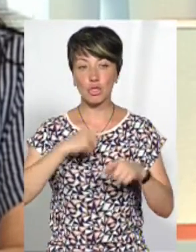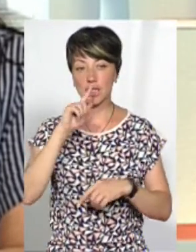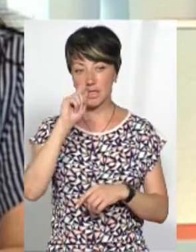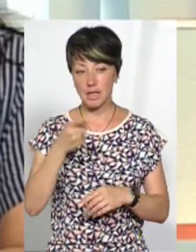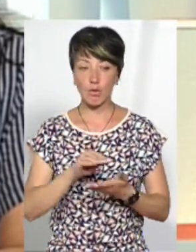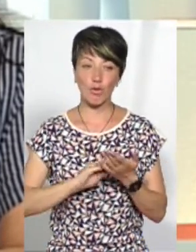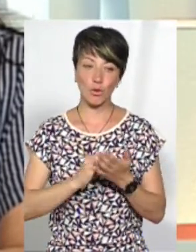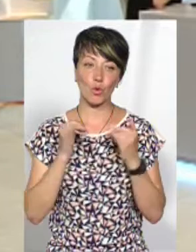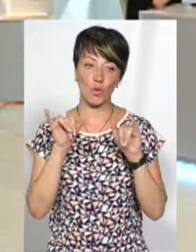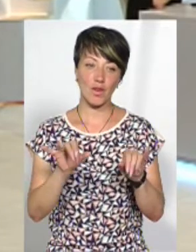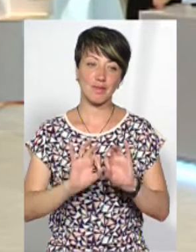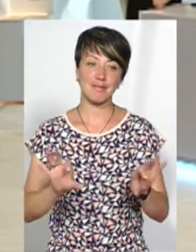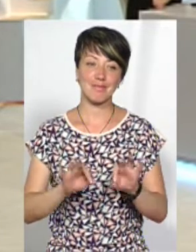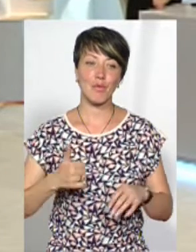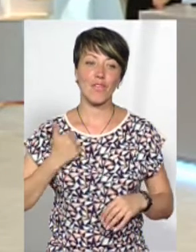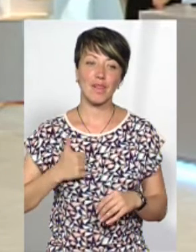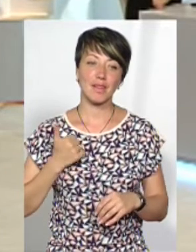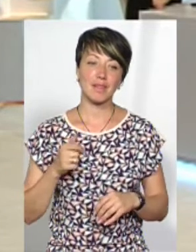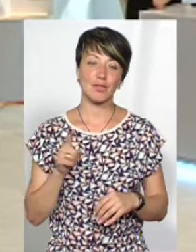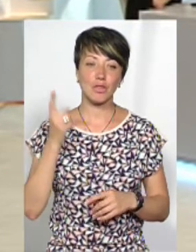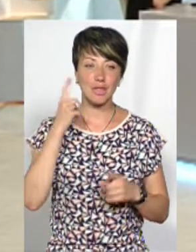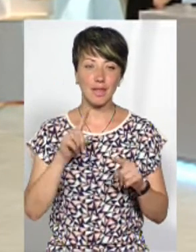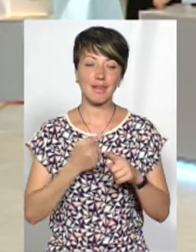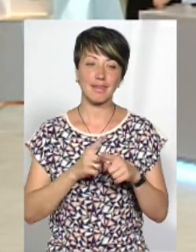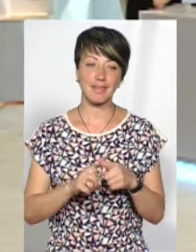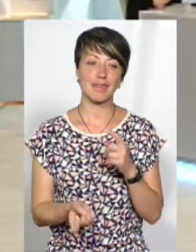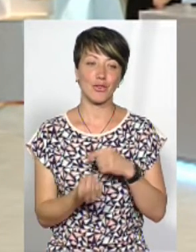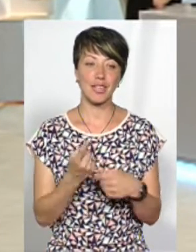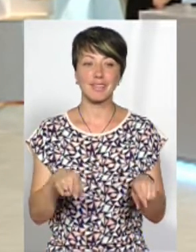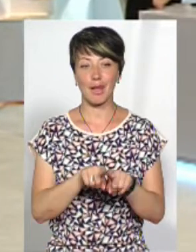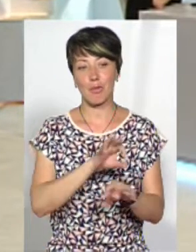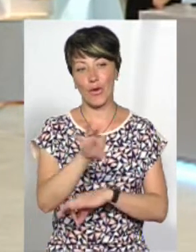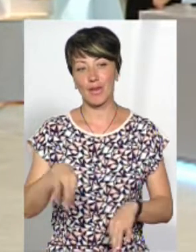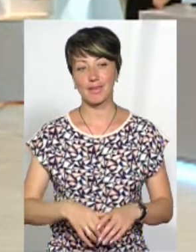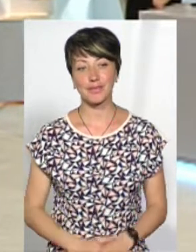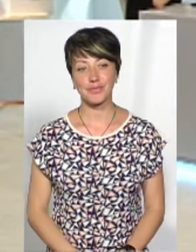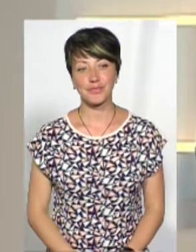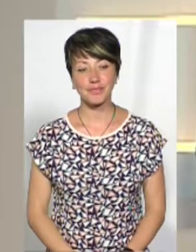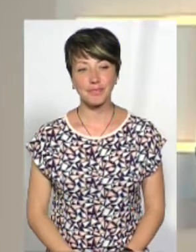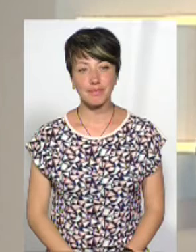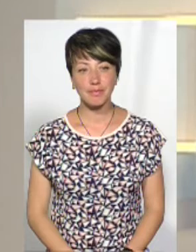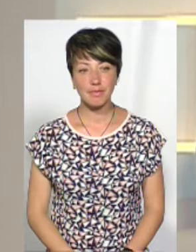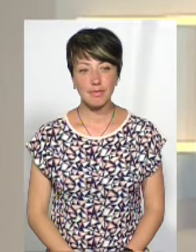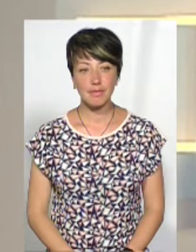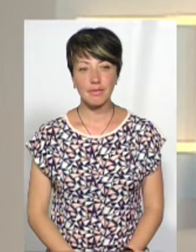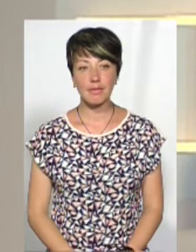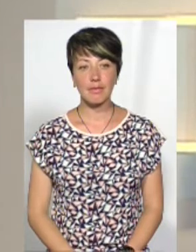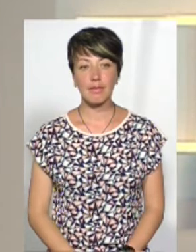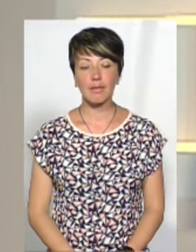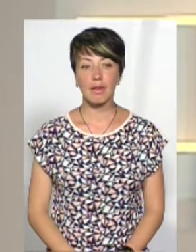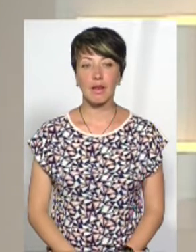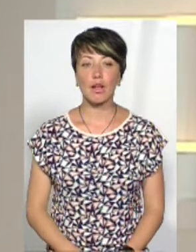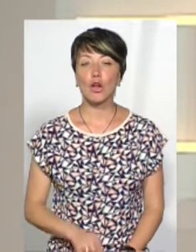зможемо повторно в вашому ефірі похвалитися, що на ідея гаражі народилось якесь соціальне підприємство. От. А ось, що було ще